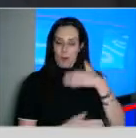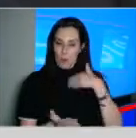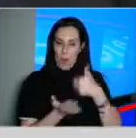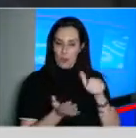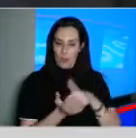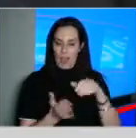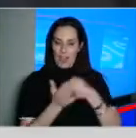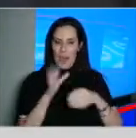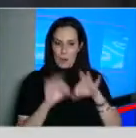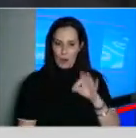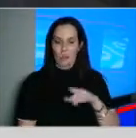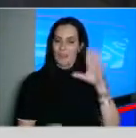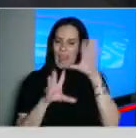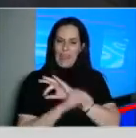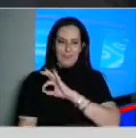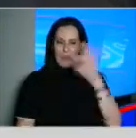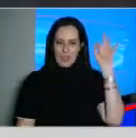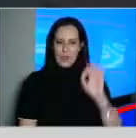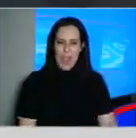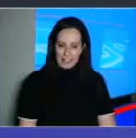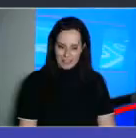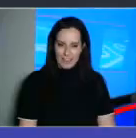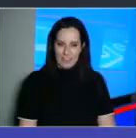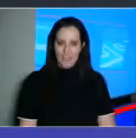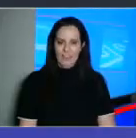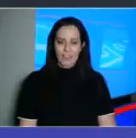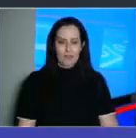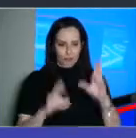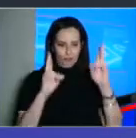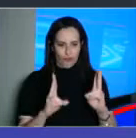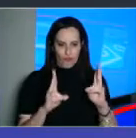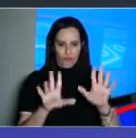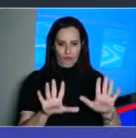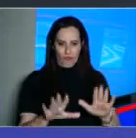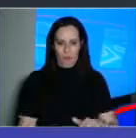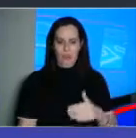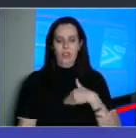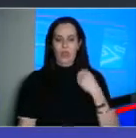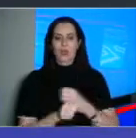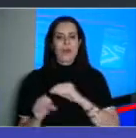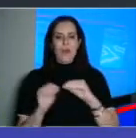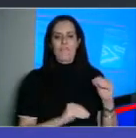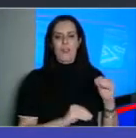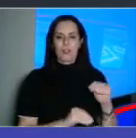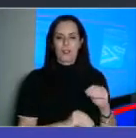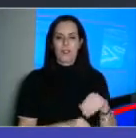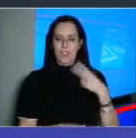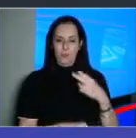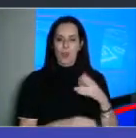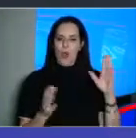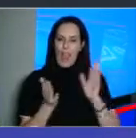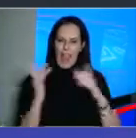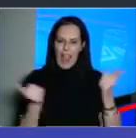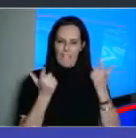ממשיכים עד הבחירות, שיהיה לך ערב מצוין. אל תזוזו מהמסך, אני עושה מעברון ותהיה פה